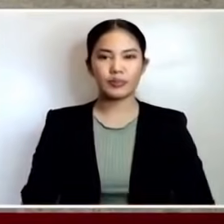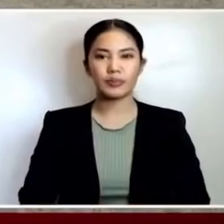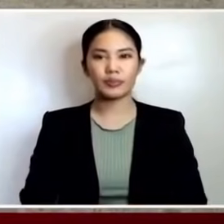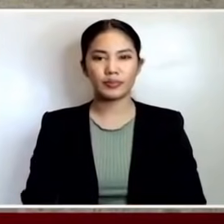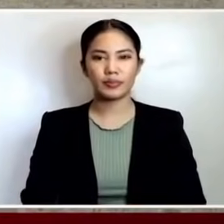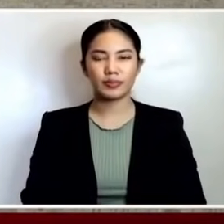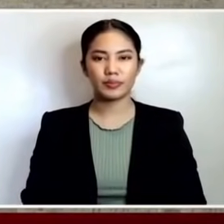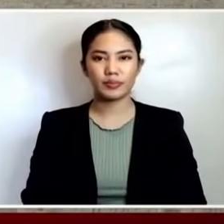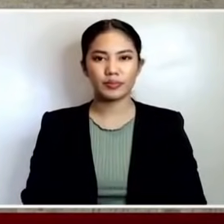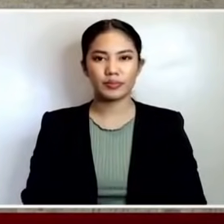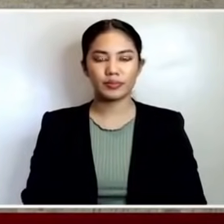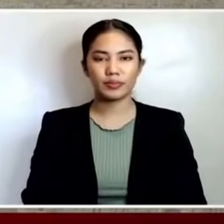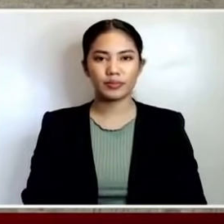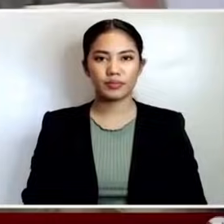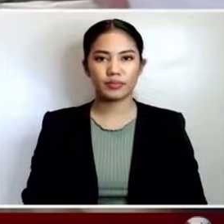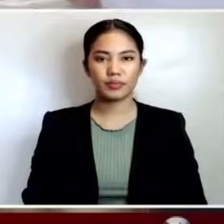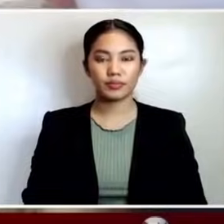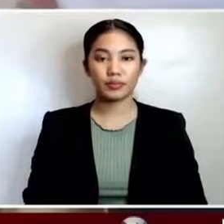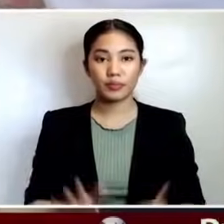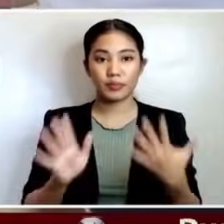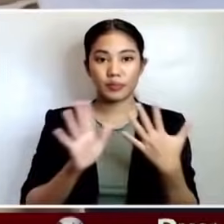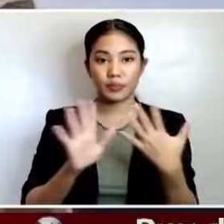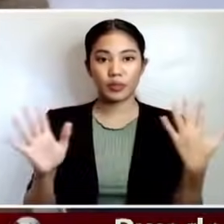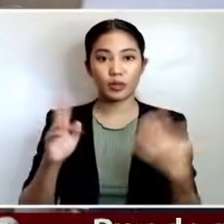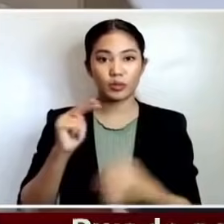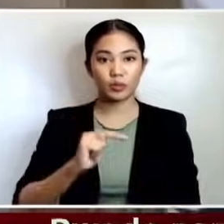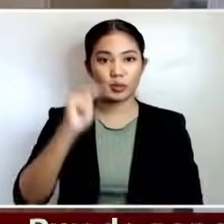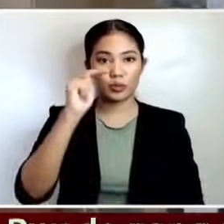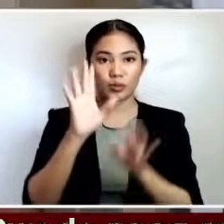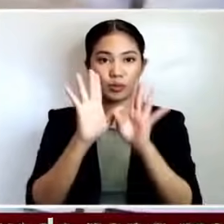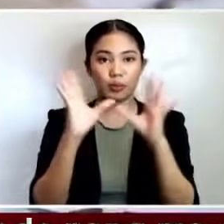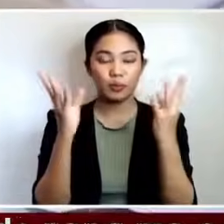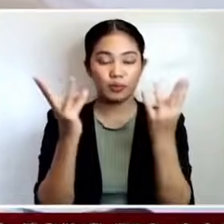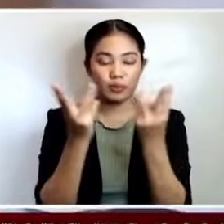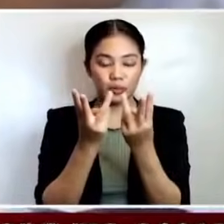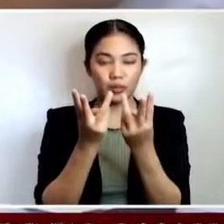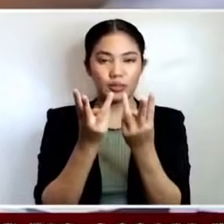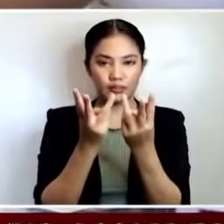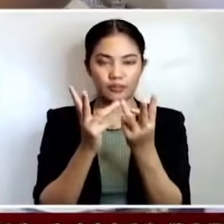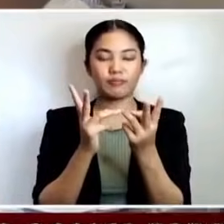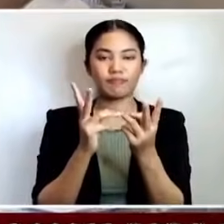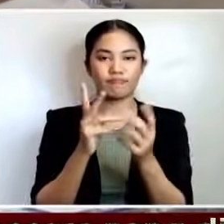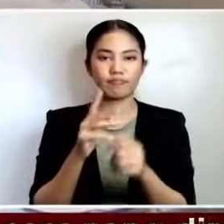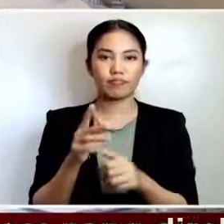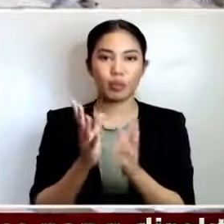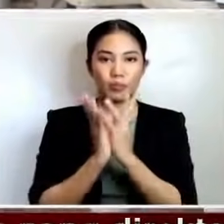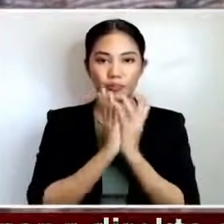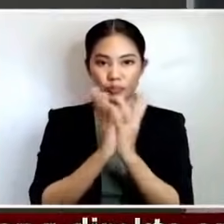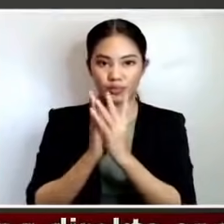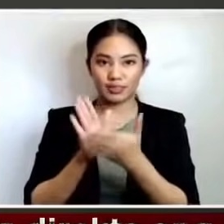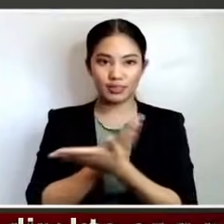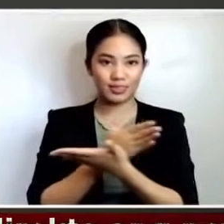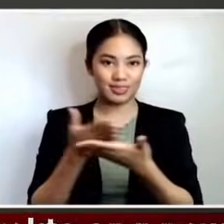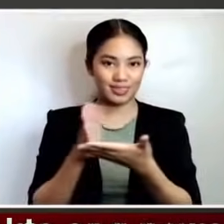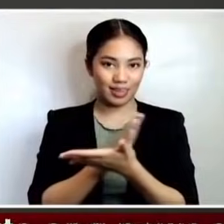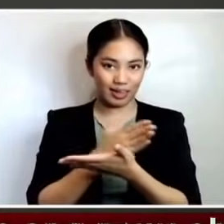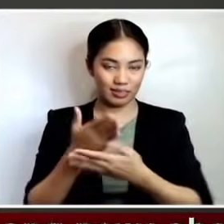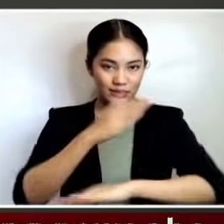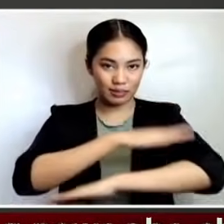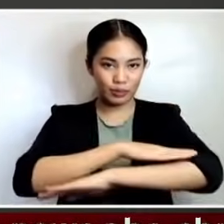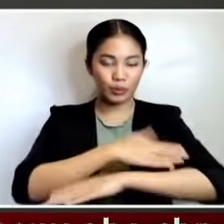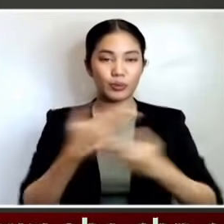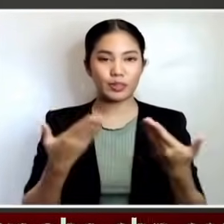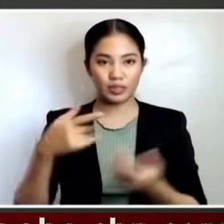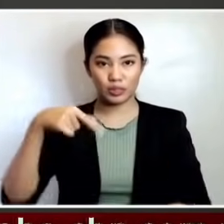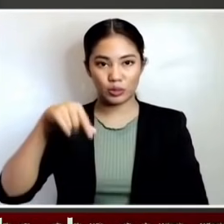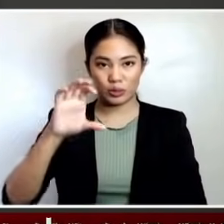Daan-daan ang pumila sa North Commonwealth Community Pantry sa Quezon City para kumuha ng kanilang mga pangangailangan. Sa isang post sa